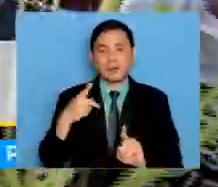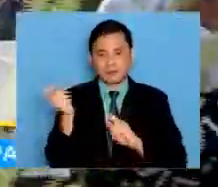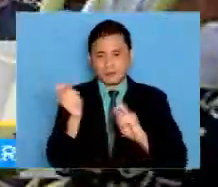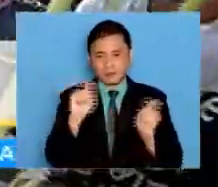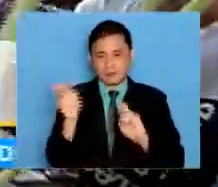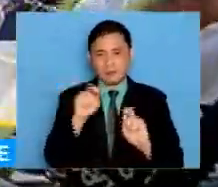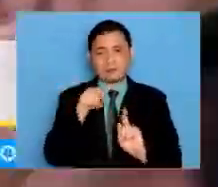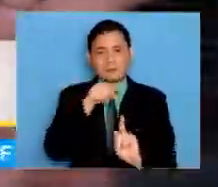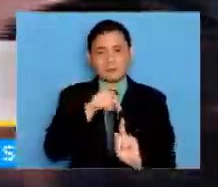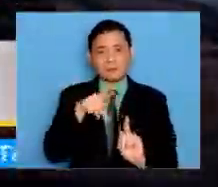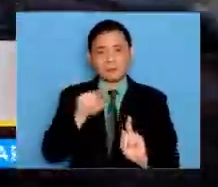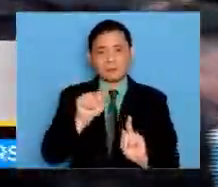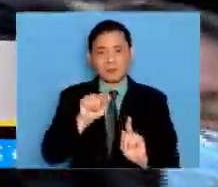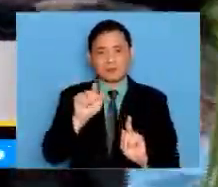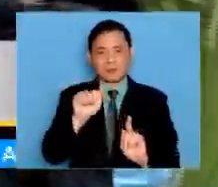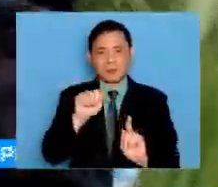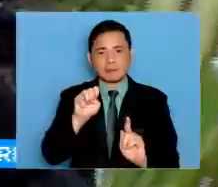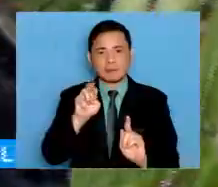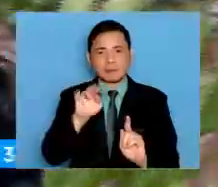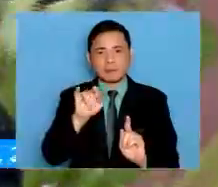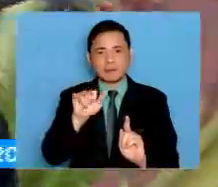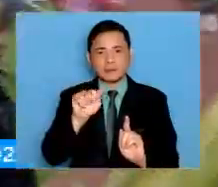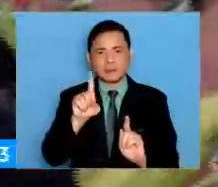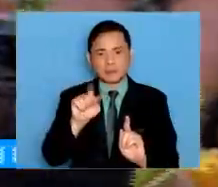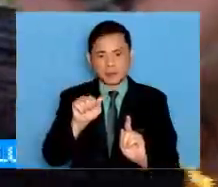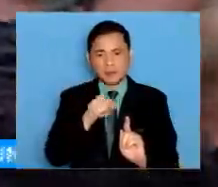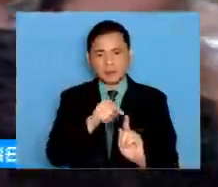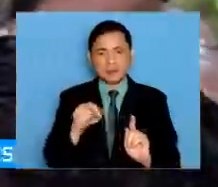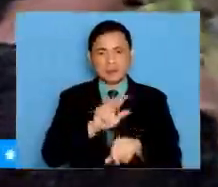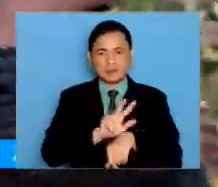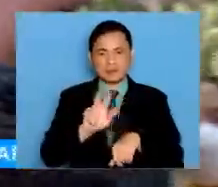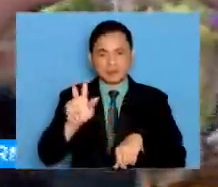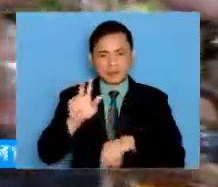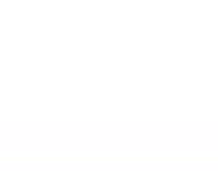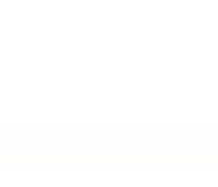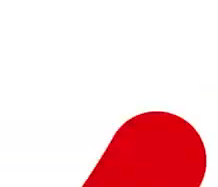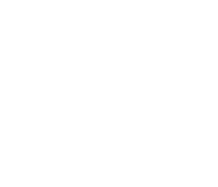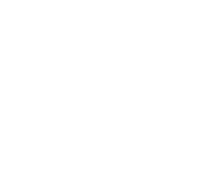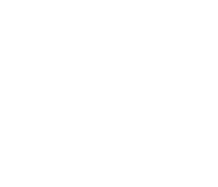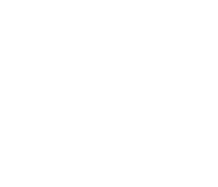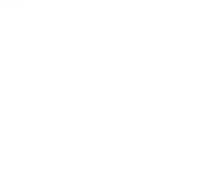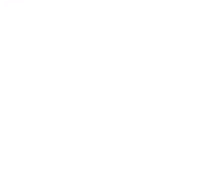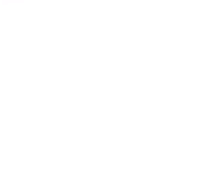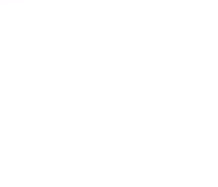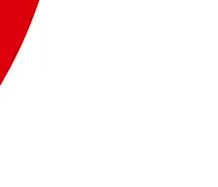alas 3 ng hapon. Nagbabalita mula sa frontline, Dave Abuel, News 5.